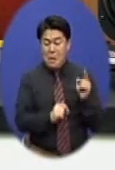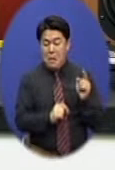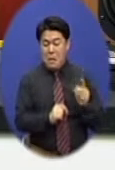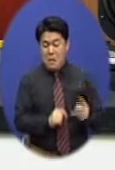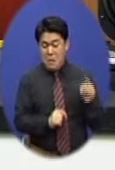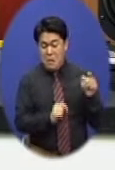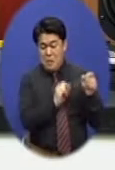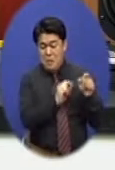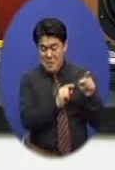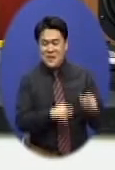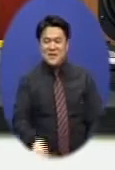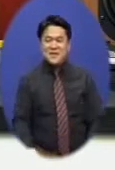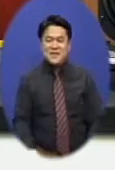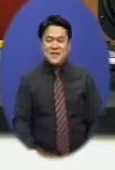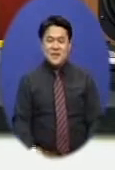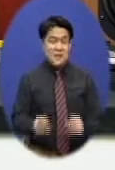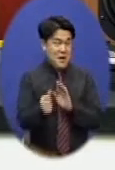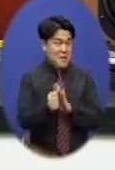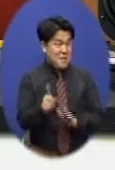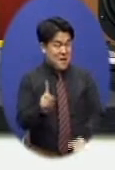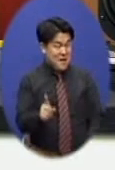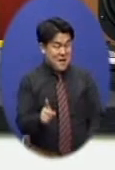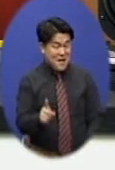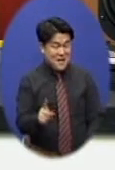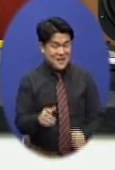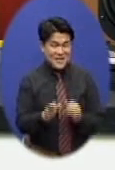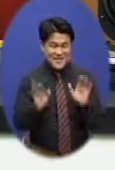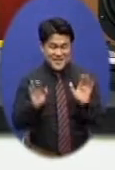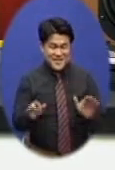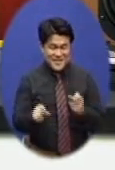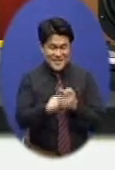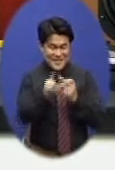가세요. 네. 자, 힌트 많이 주세요. 네. 12월의 달인데 네.